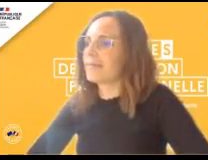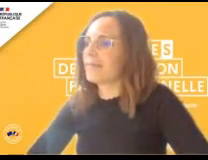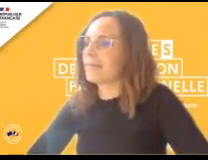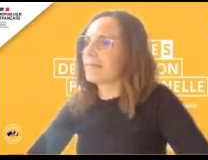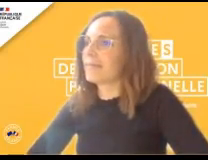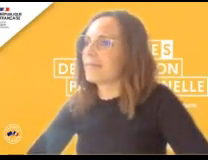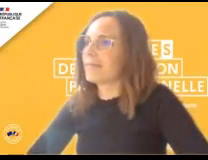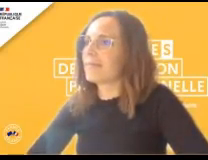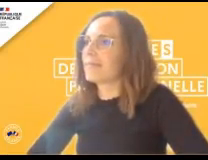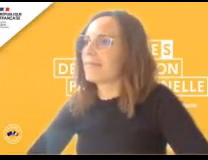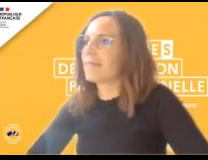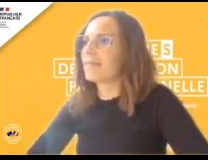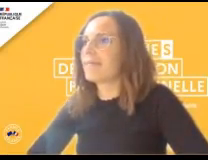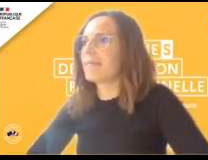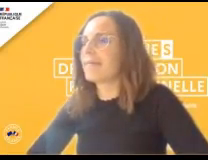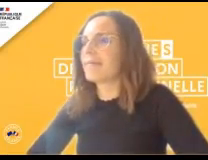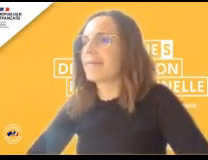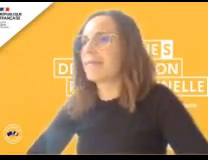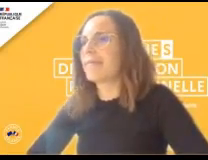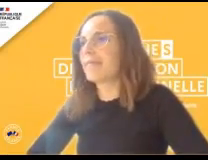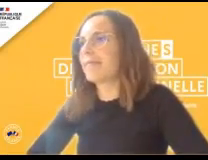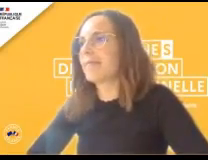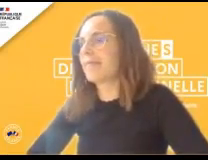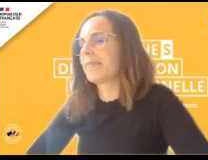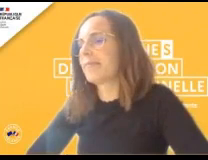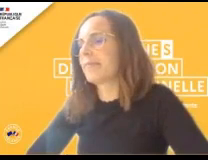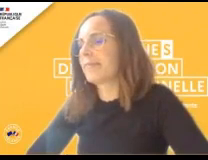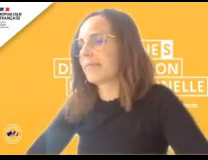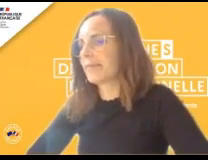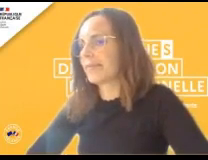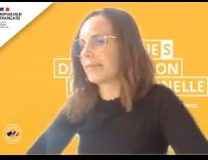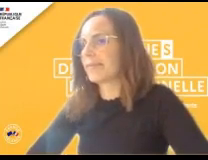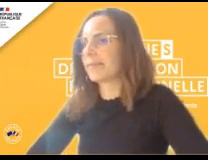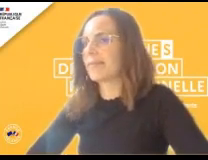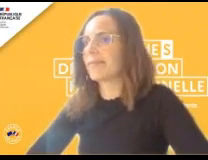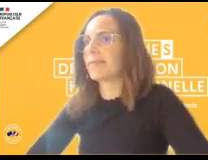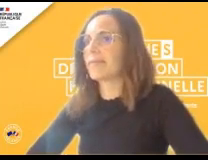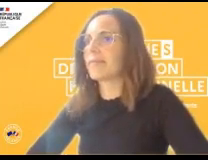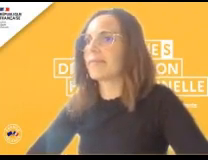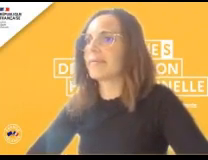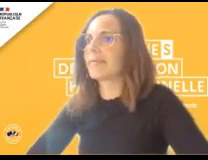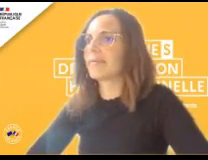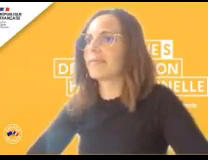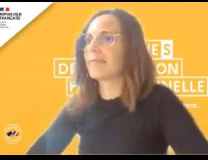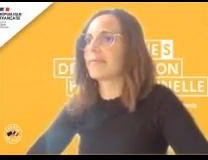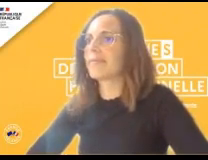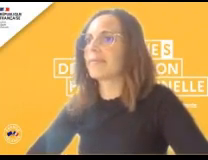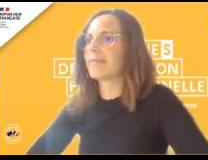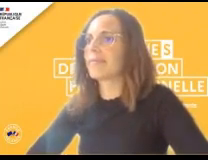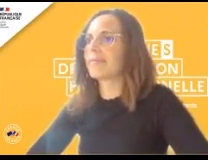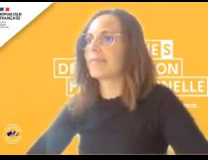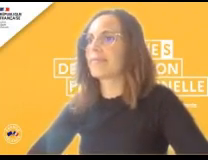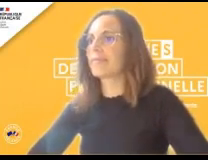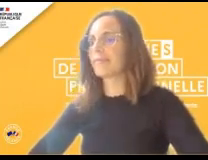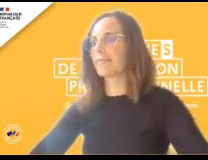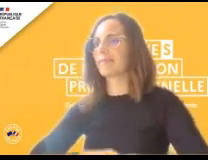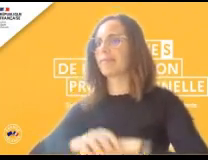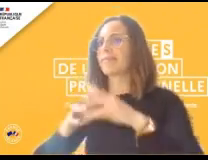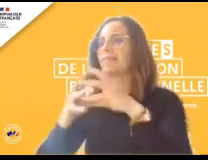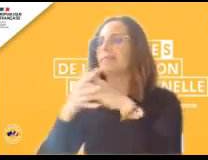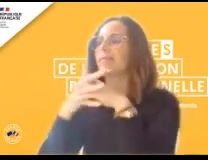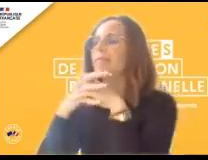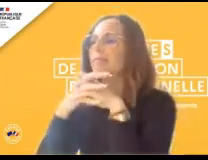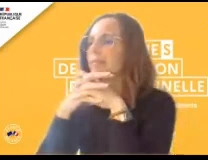entreprise jeune encore puisqu'elle a été créée au 1er janvier 2020. Donc, à peine 18 mois d'existence, la phase